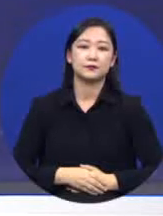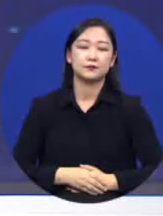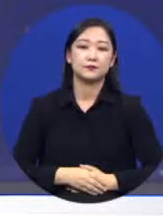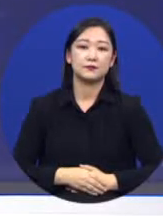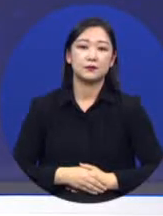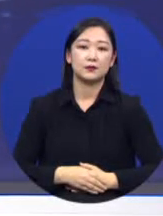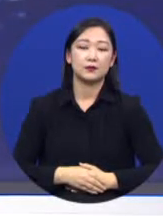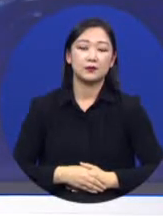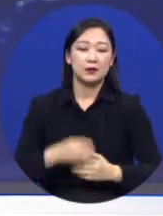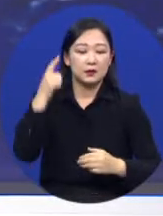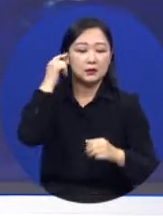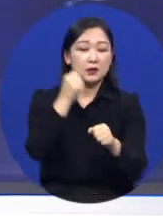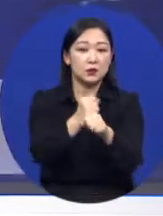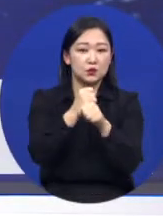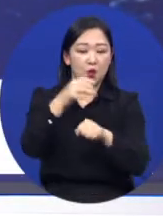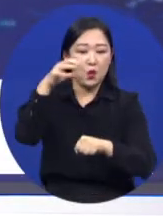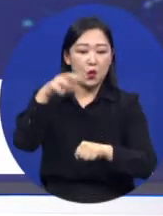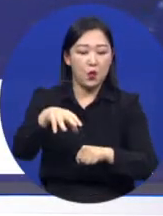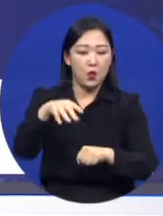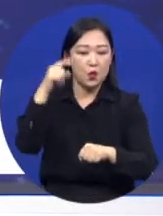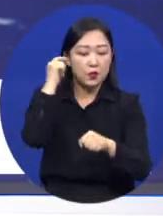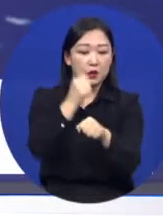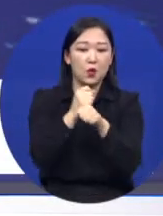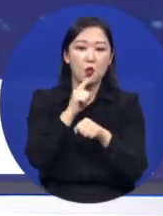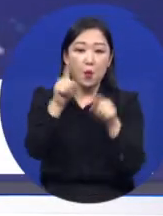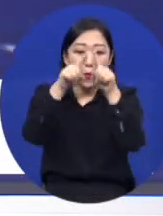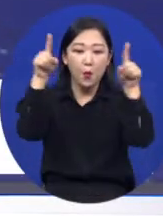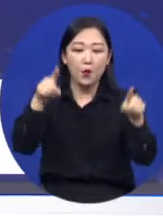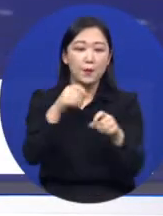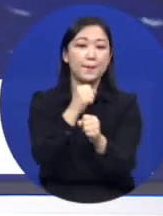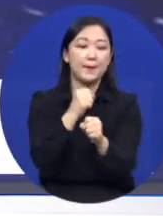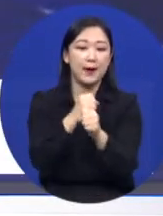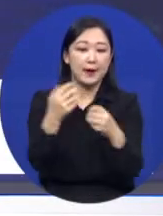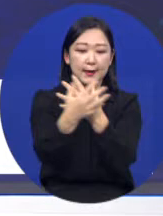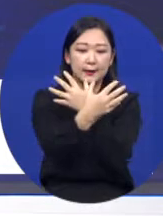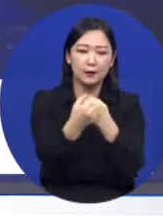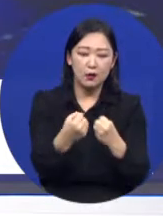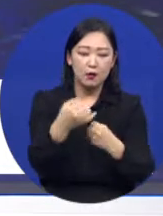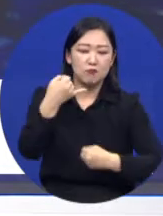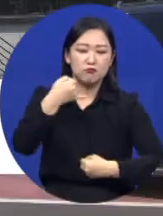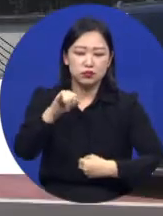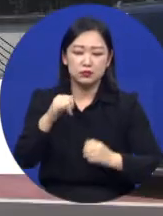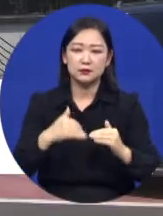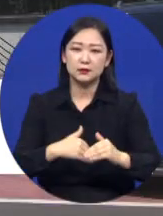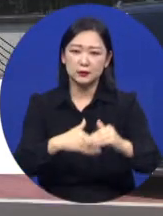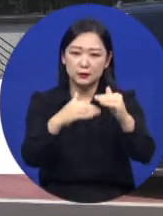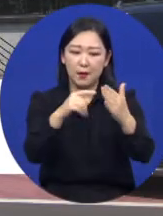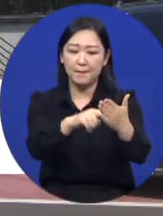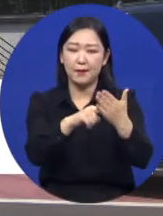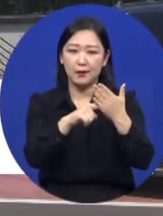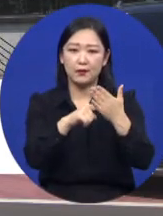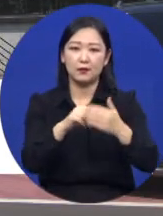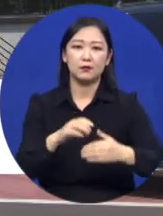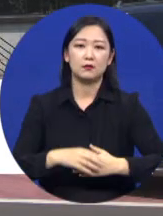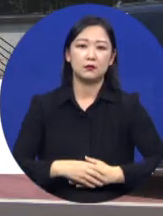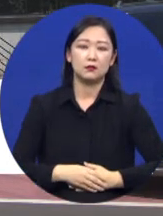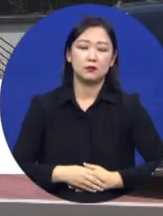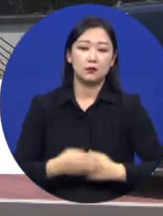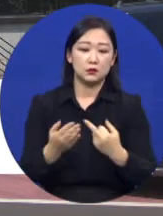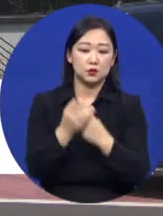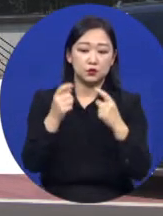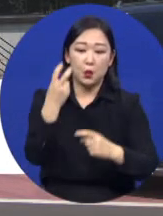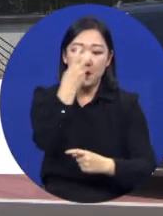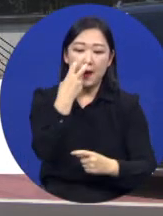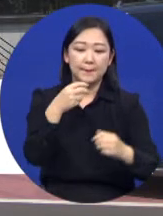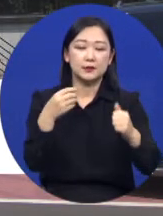제주 연구원이 연구용역 보고서 작성과 계약을 부실하게 진행하는 것으로 드러났습니다 제주도